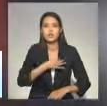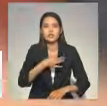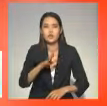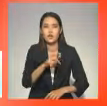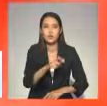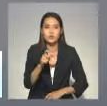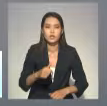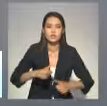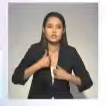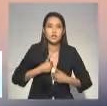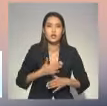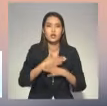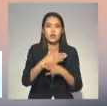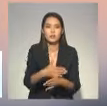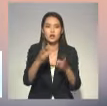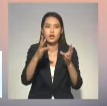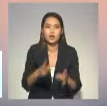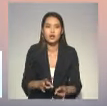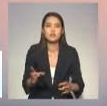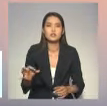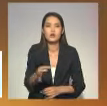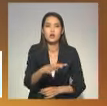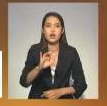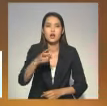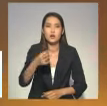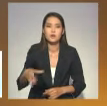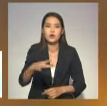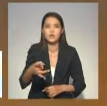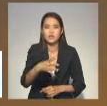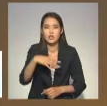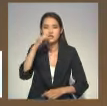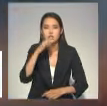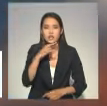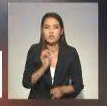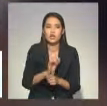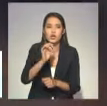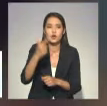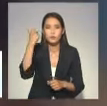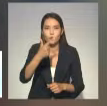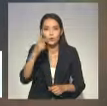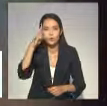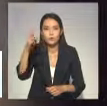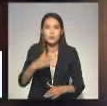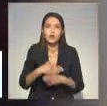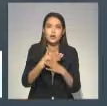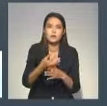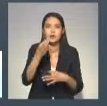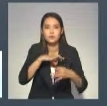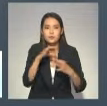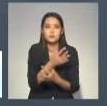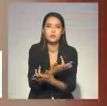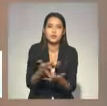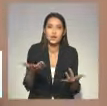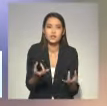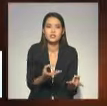граждане стараются помочь пострадавшим от пожара в области Абай. Со всех регионов Казахстана отправляют землякам продукты, медикаменты и предметы первой